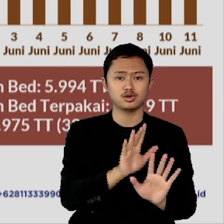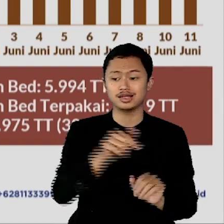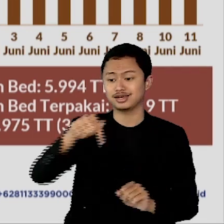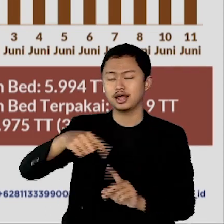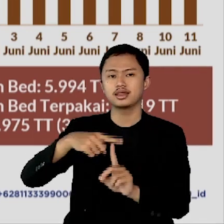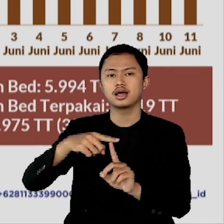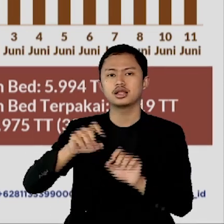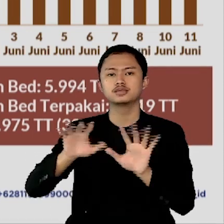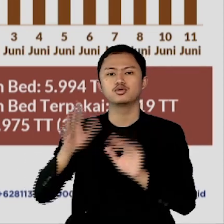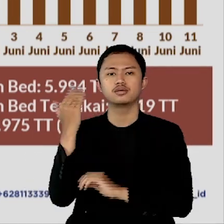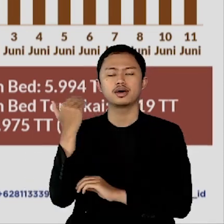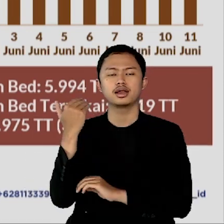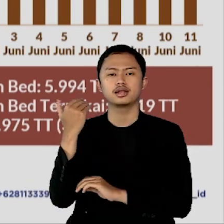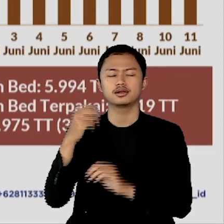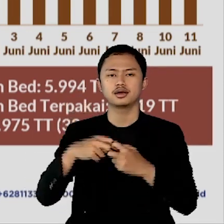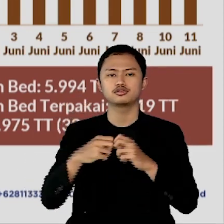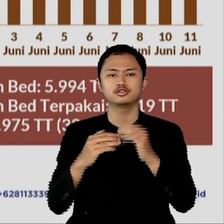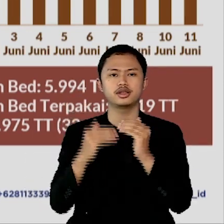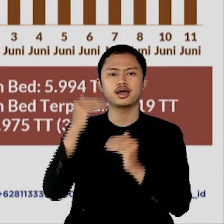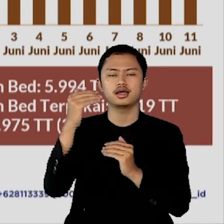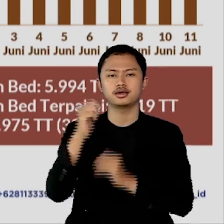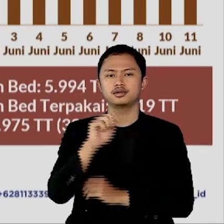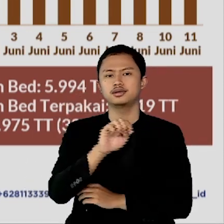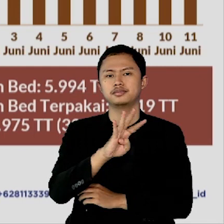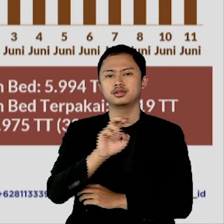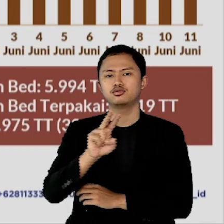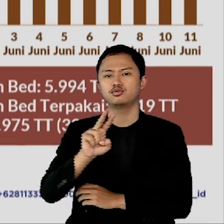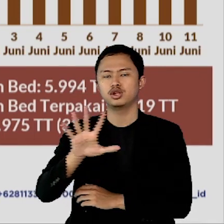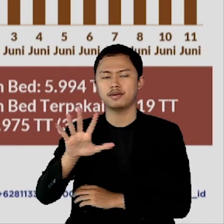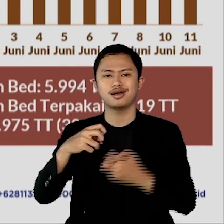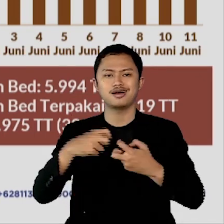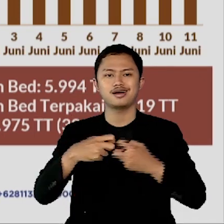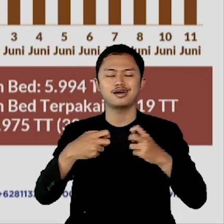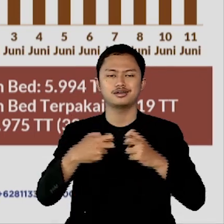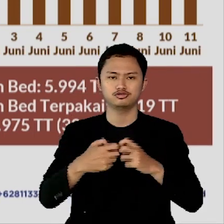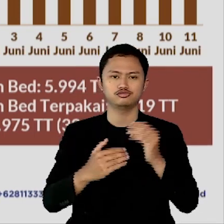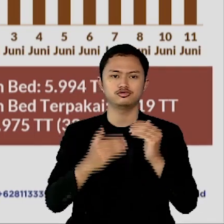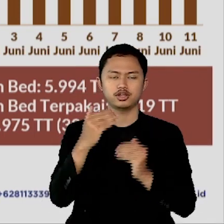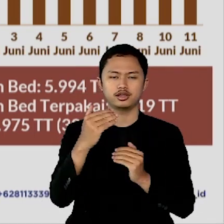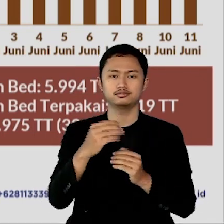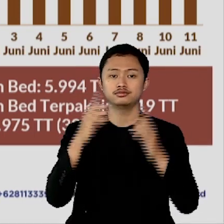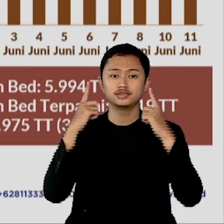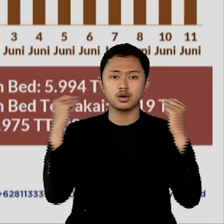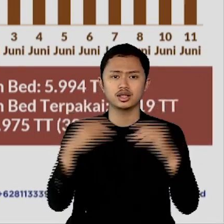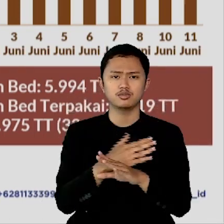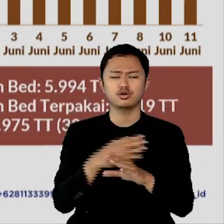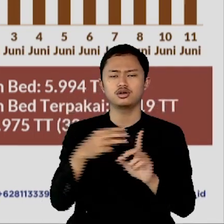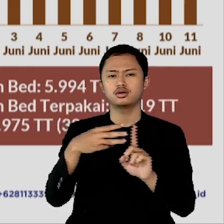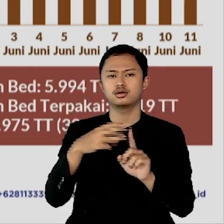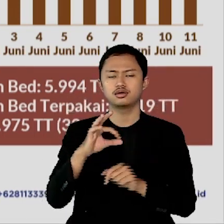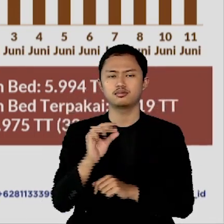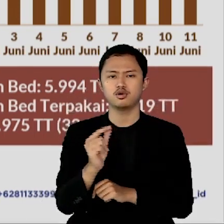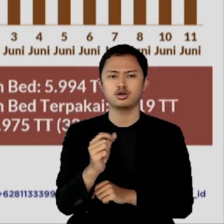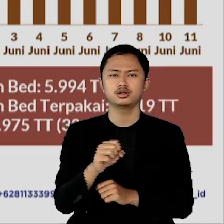ditanggal 10 kemarin penambah nya semakin tinggi yaitu 425 kasus bordir Jawa Timur